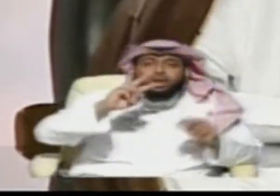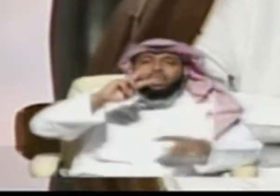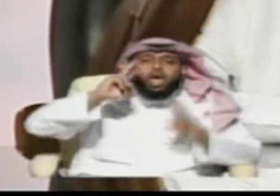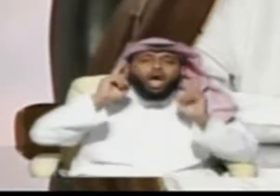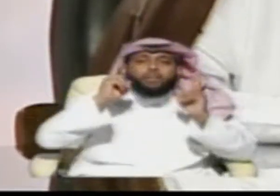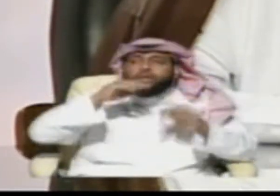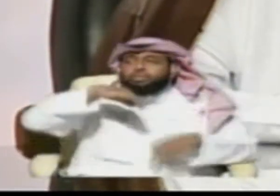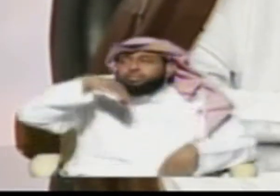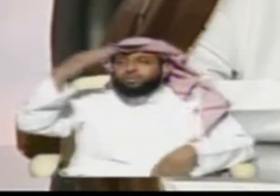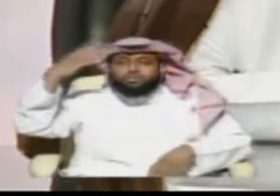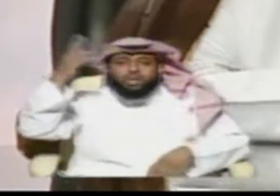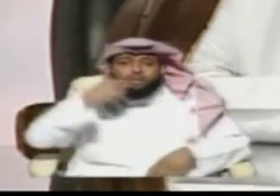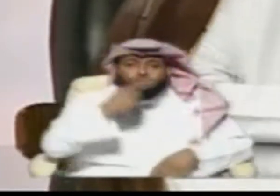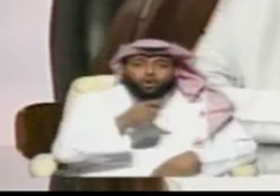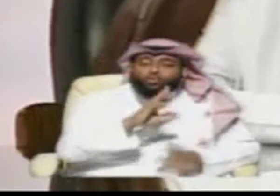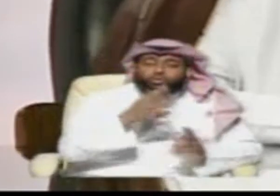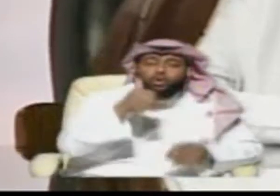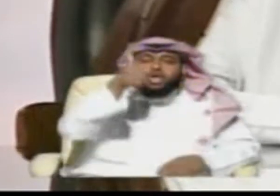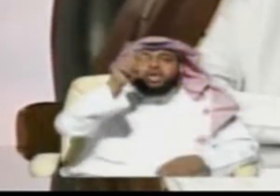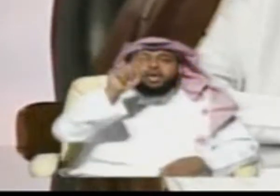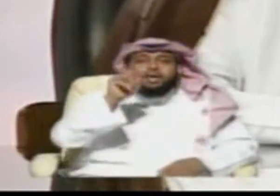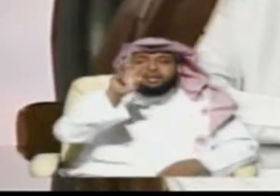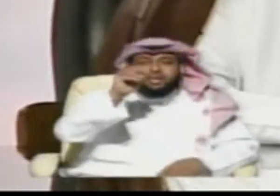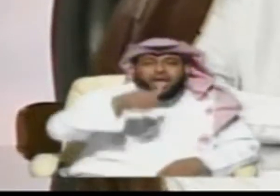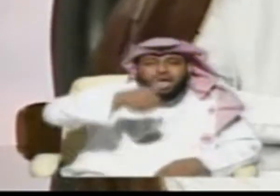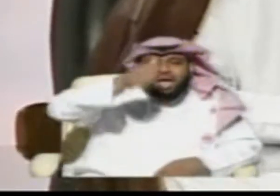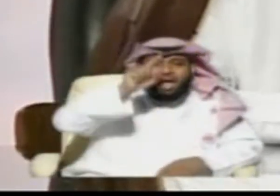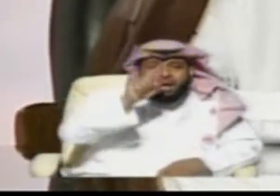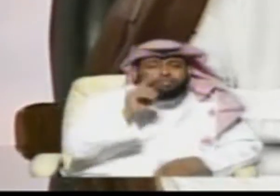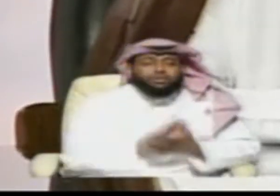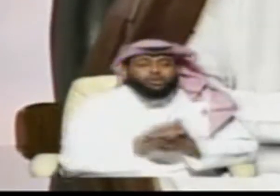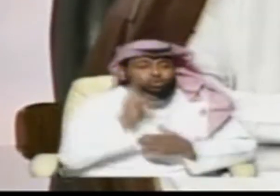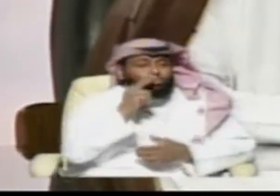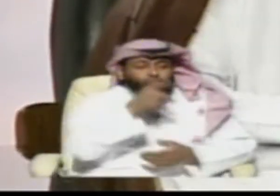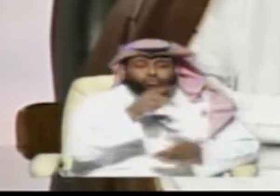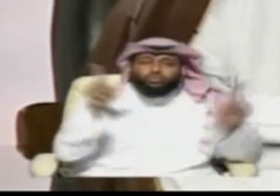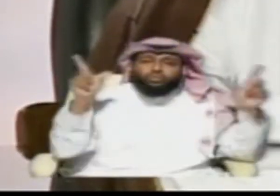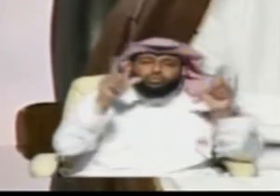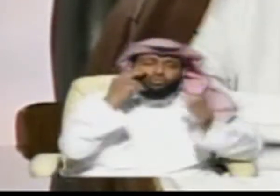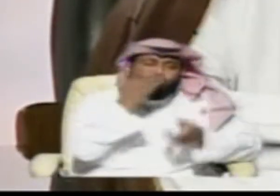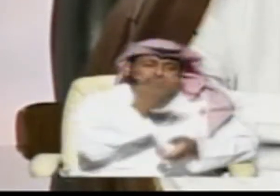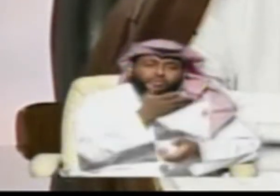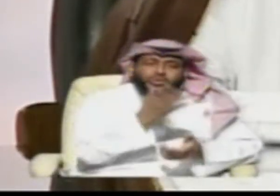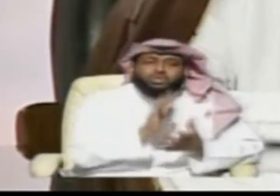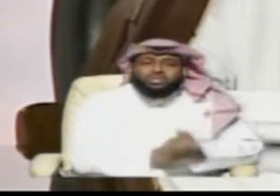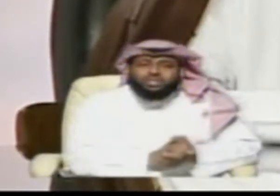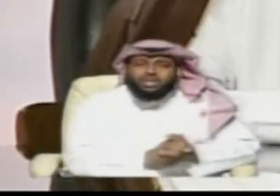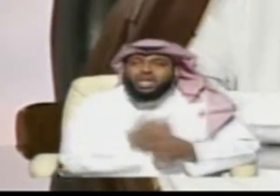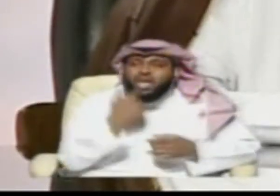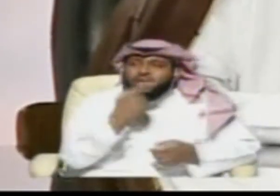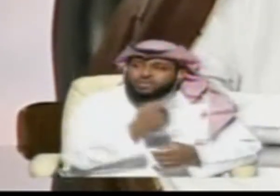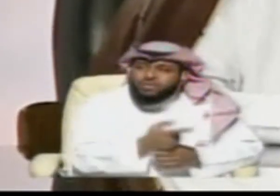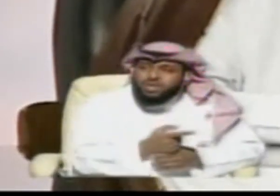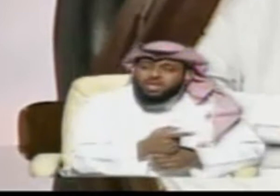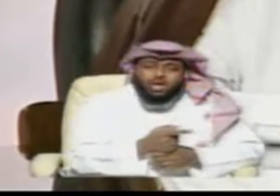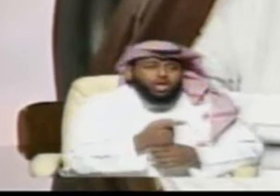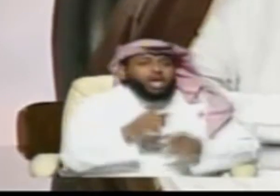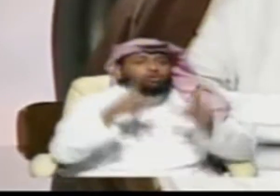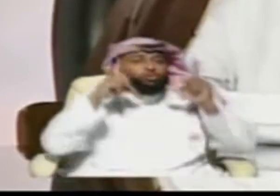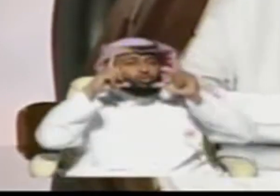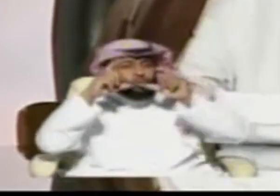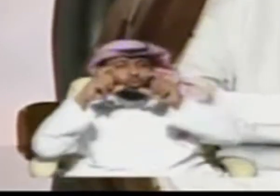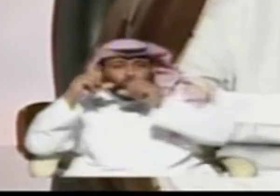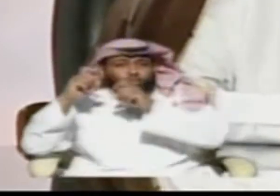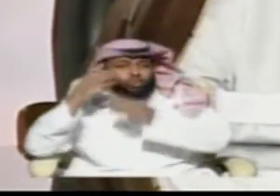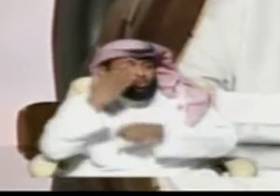فالمشاهد تعجز الألسنة عن توصيفها، ولذلك يعني ليس هناك أقوى حديث من الصورة ولا أقوى حديث